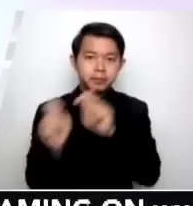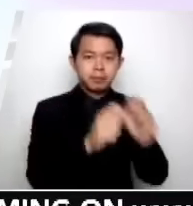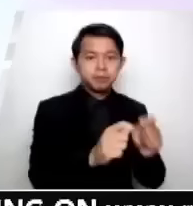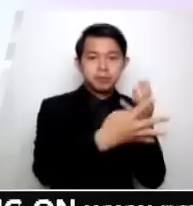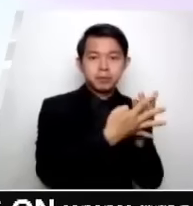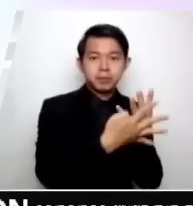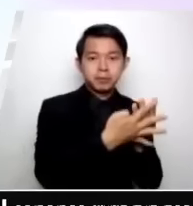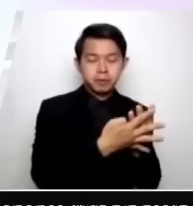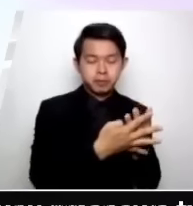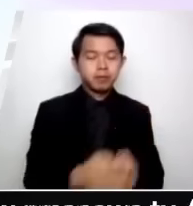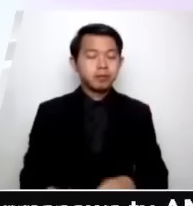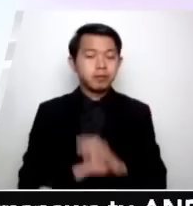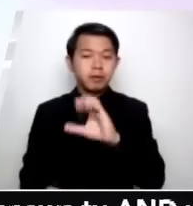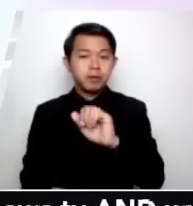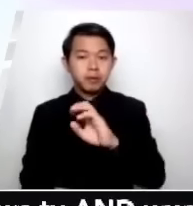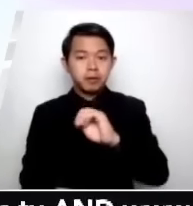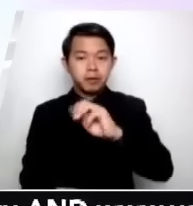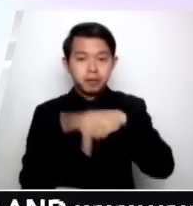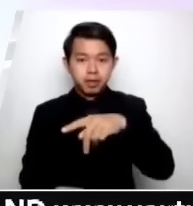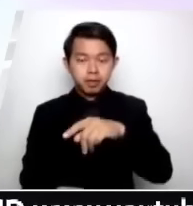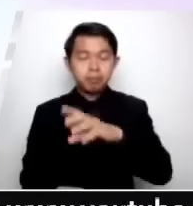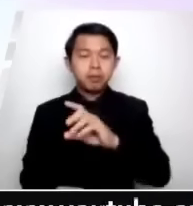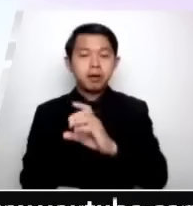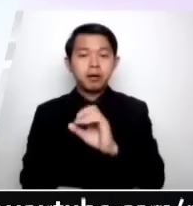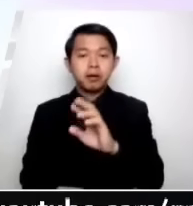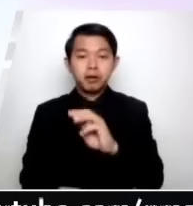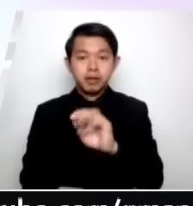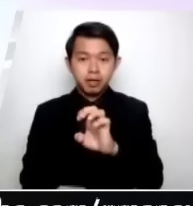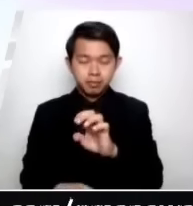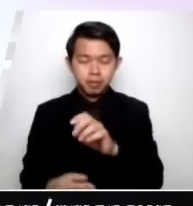may live report si Bea Pinlac. Bea?